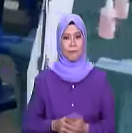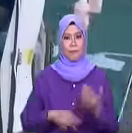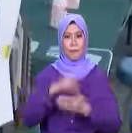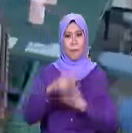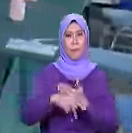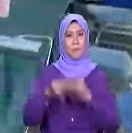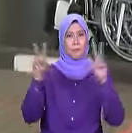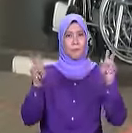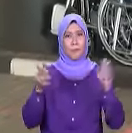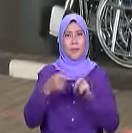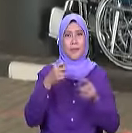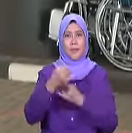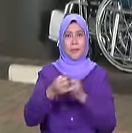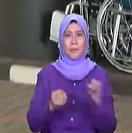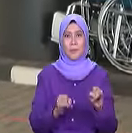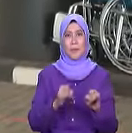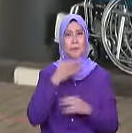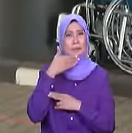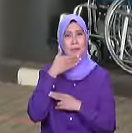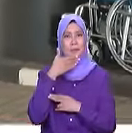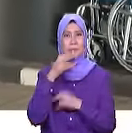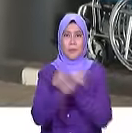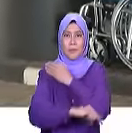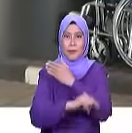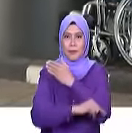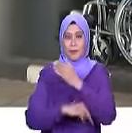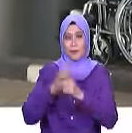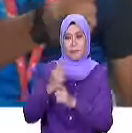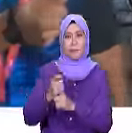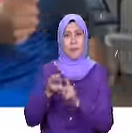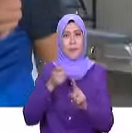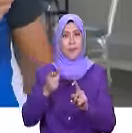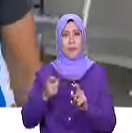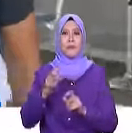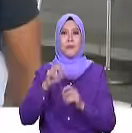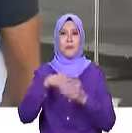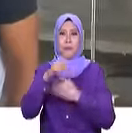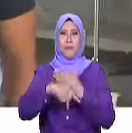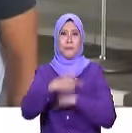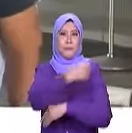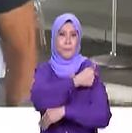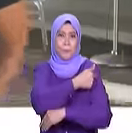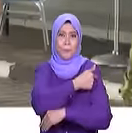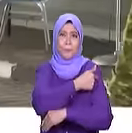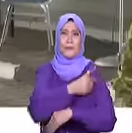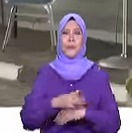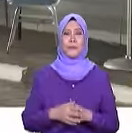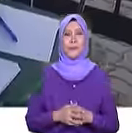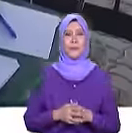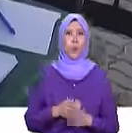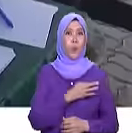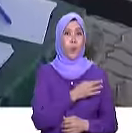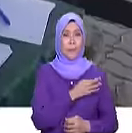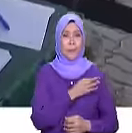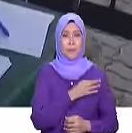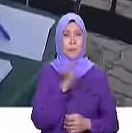Program dikendalikan Jabatan Belia dan Sukan Negeri sebagaimana ditetapkan Badan Bertindak Imunisasi COVID-19. Sukarelawan